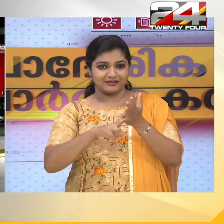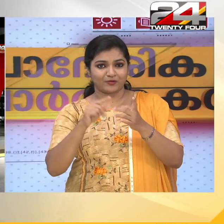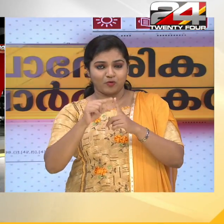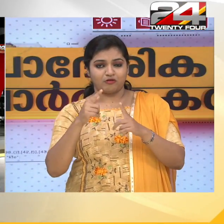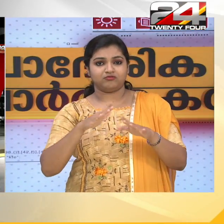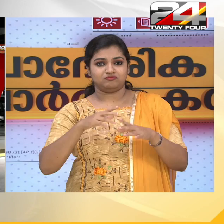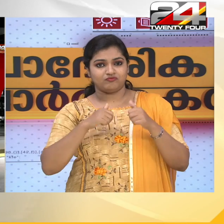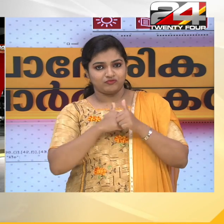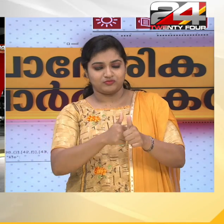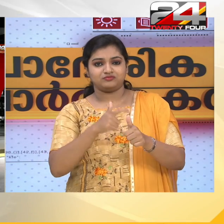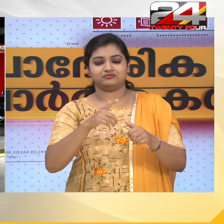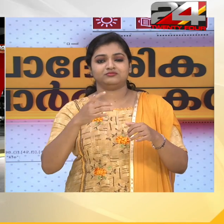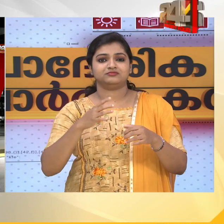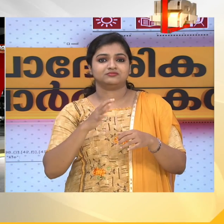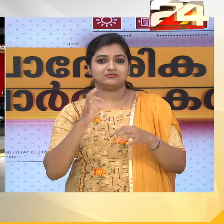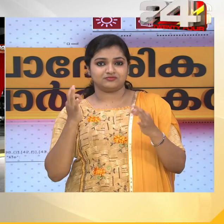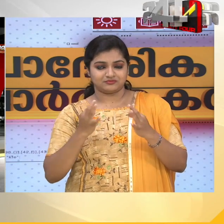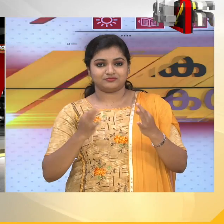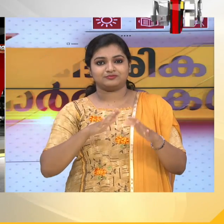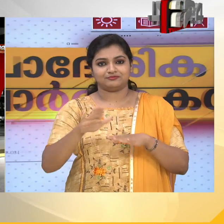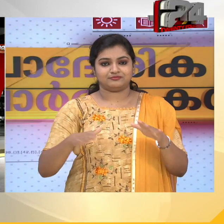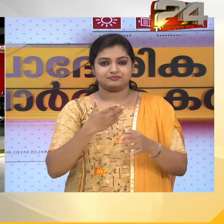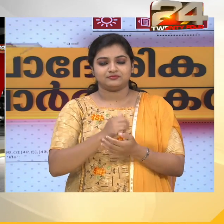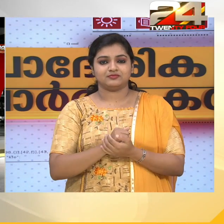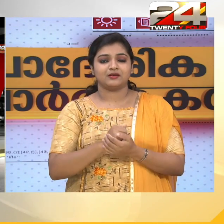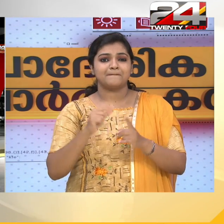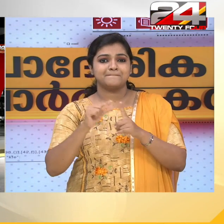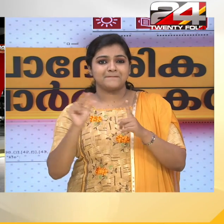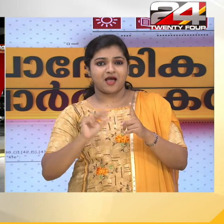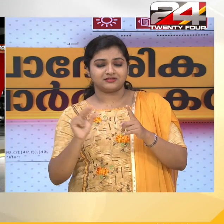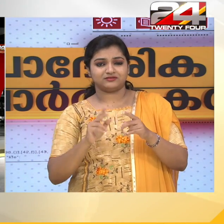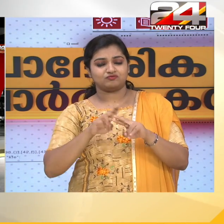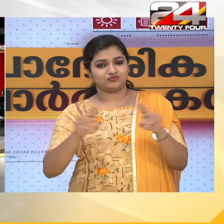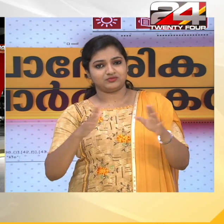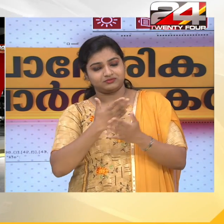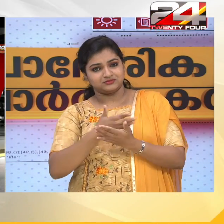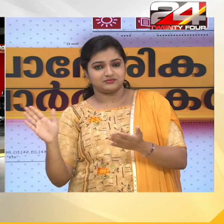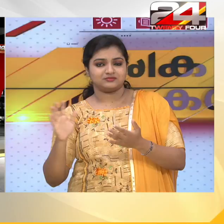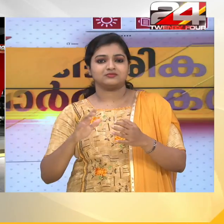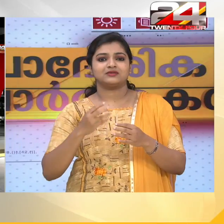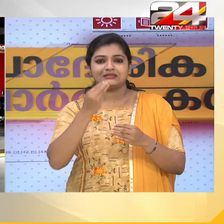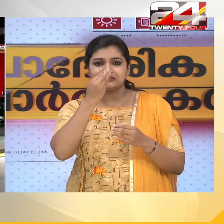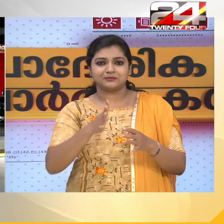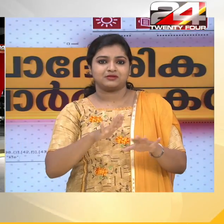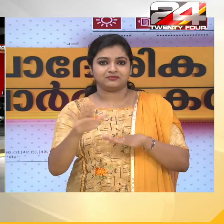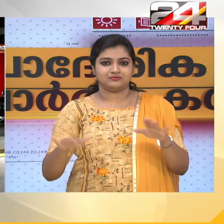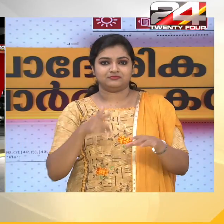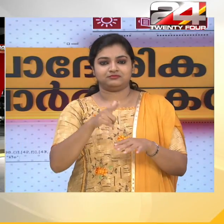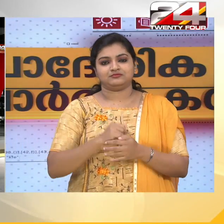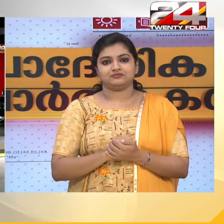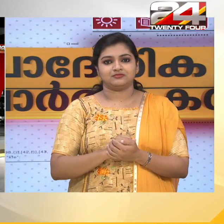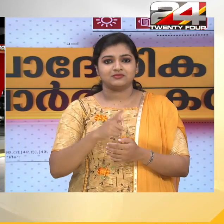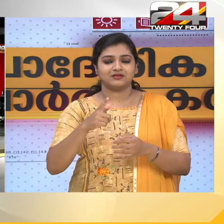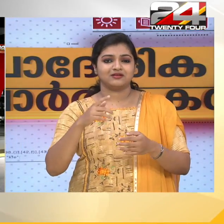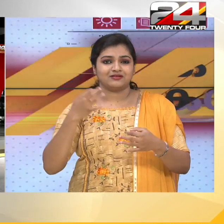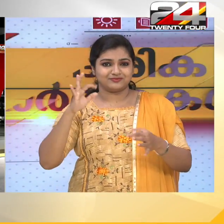കലോത്സവം ഒരുക്കുന്നതിന്റെ അണിയറയിലാണ് ഓരോരുത്തരും. പ്ലാസ്റ്റിക് പൂർണ്ണമായും ഒഴിവാക്കി ലളിതമായ സംവിധാനങ്ങളാണ് ഇവർ ഒരുക്കുന്നത്. കലോത്സവത്തിന് എത്തുന്നവർക്ക്